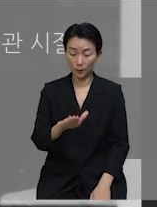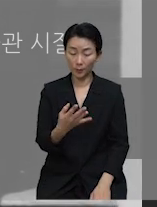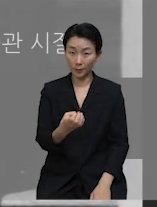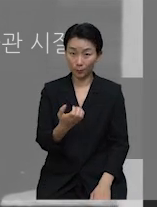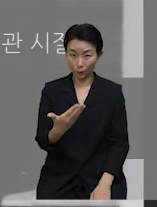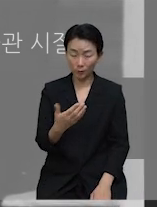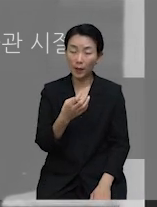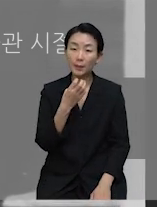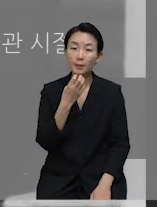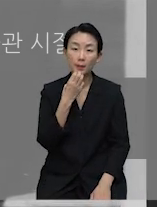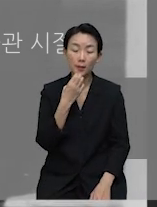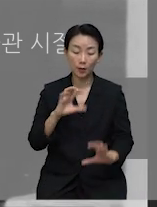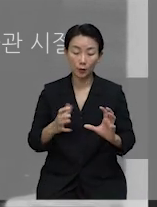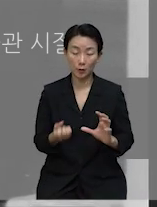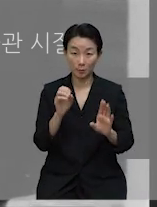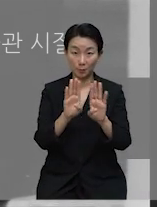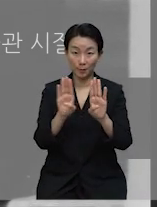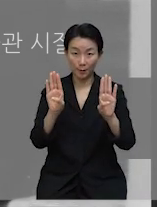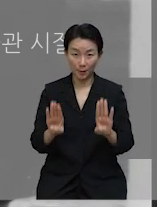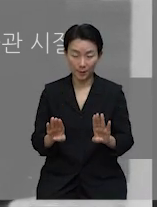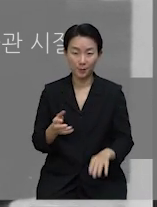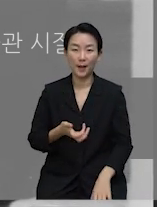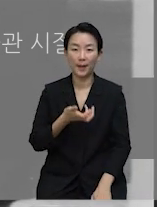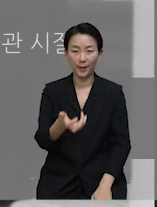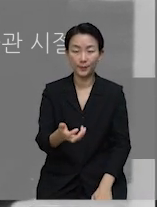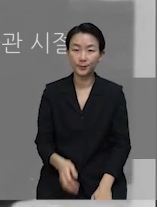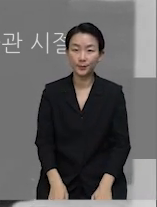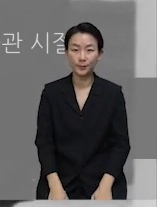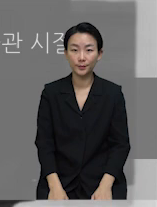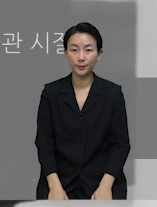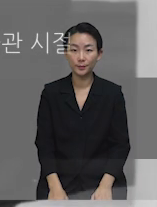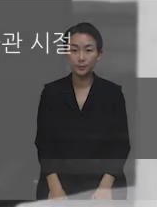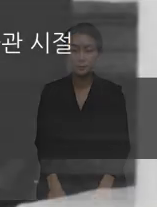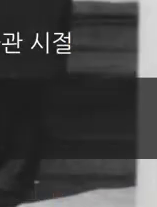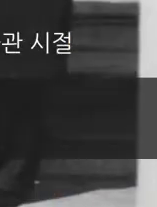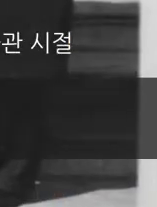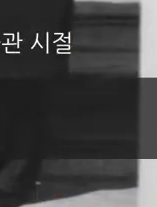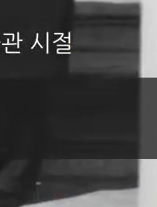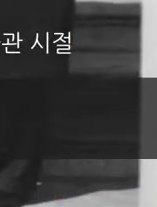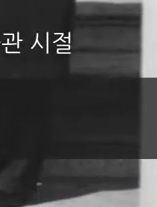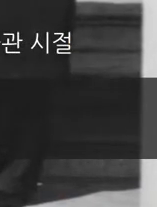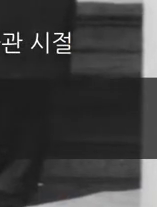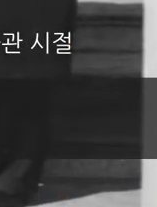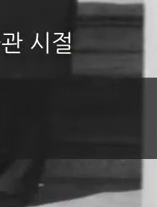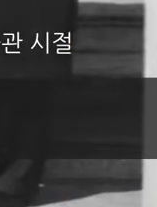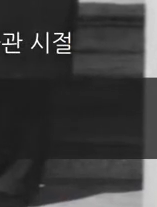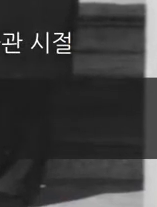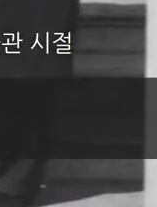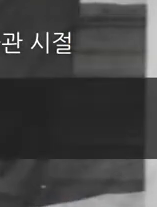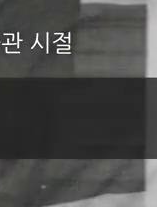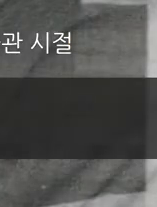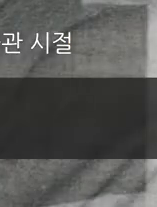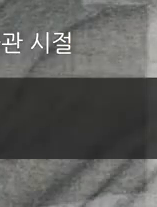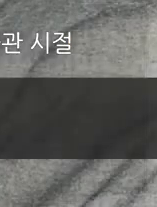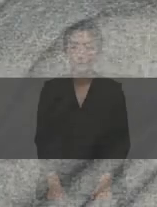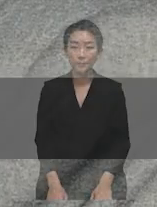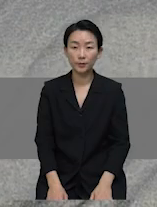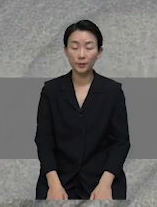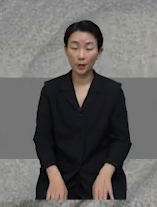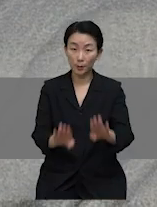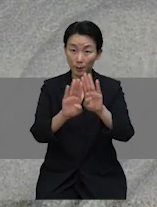이후 1949년에는 현재 학예사인 박물감으로 승진을 하여 서울국립박물관으로 오게